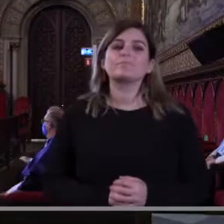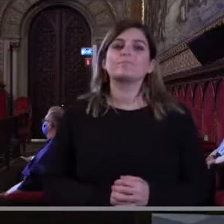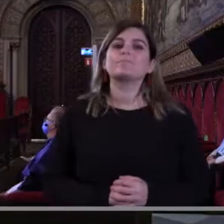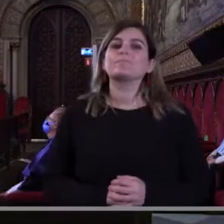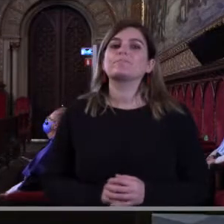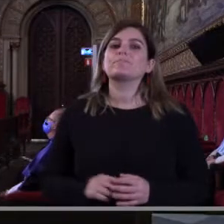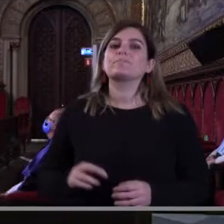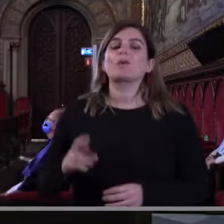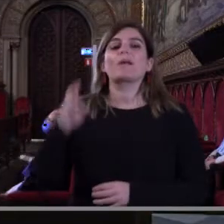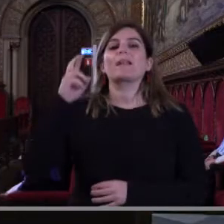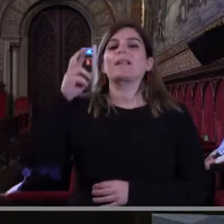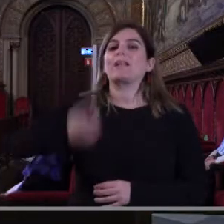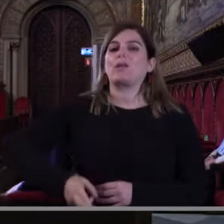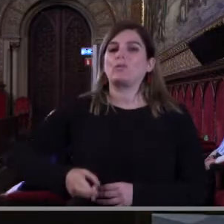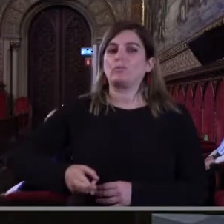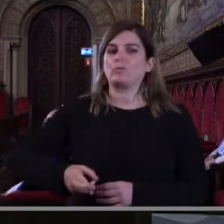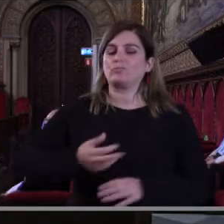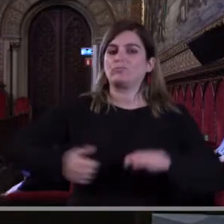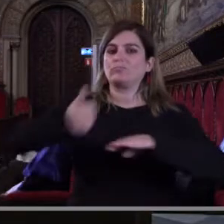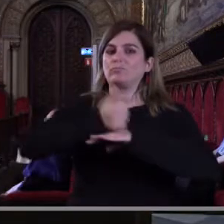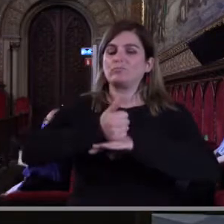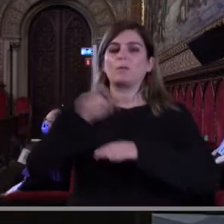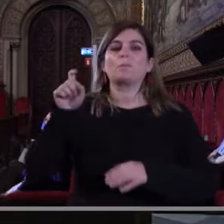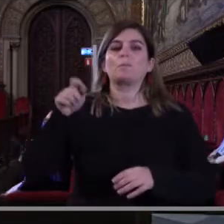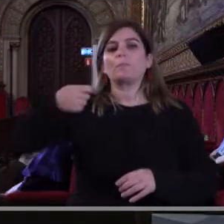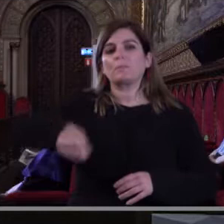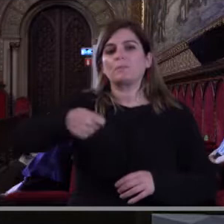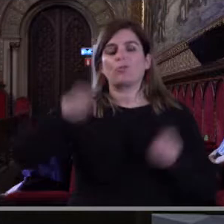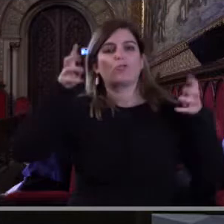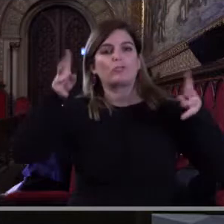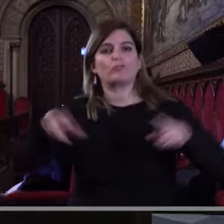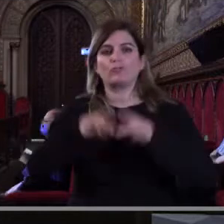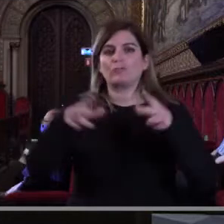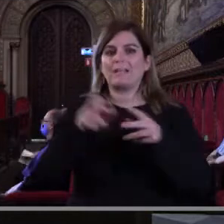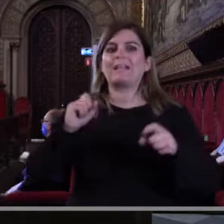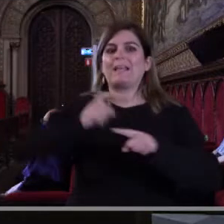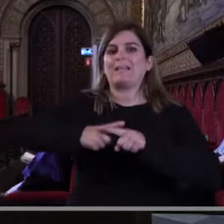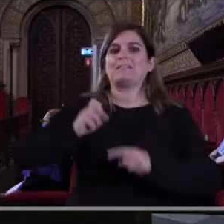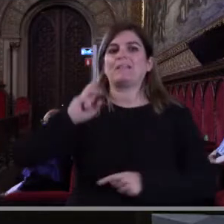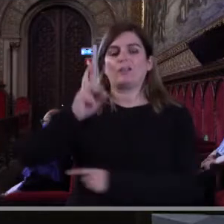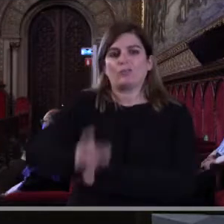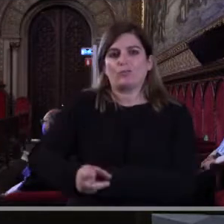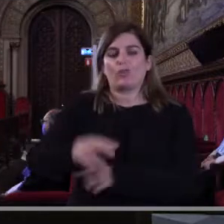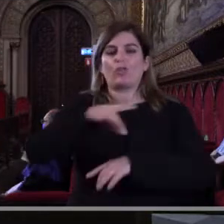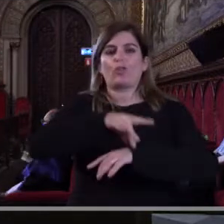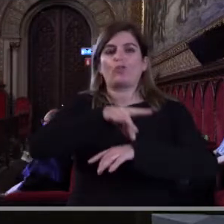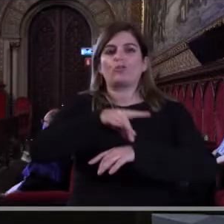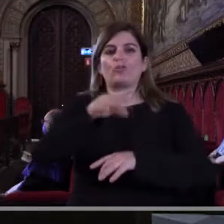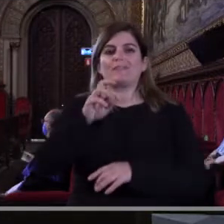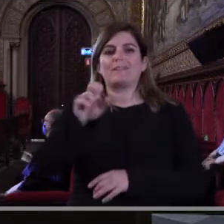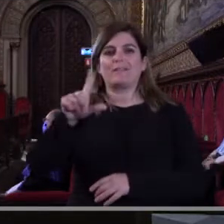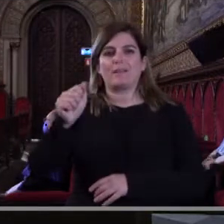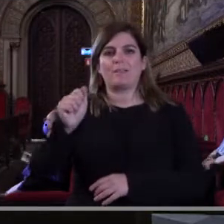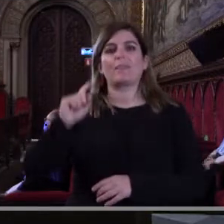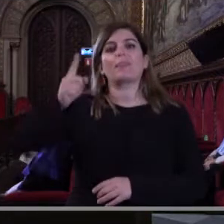rector magnífic, president del Consell Social, exrectors, doctor Trilla,